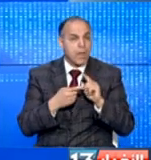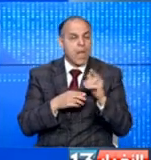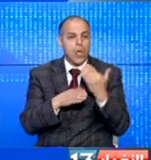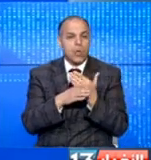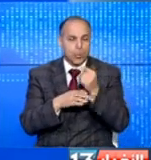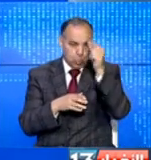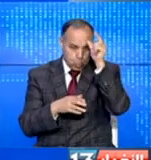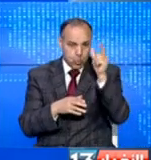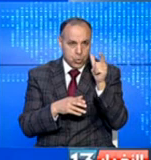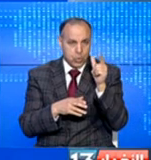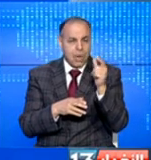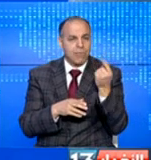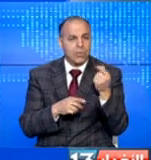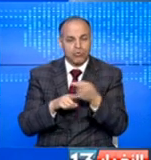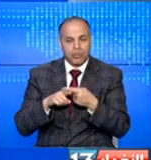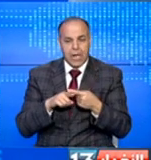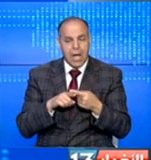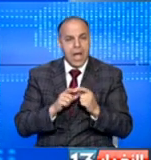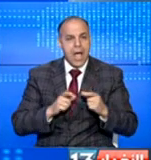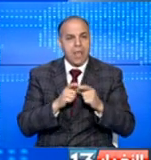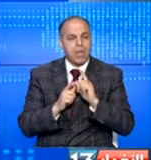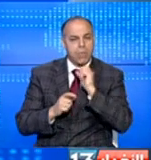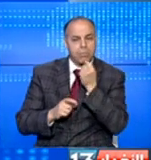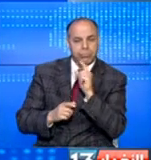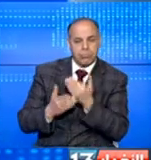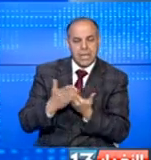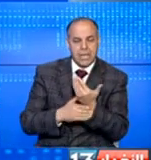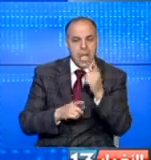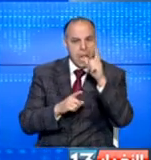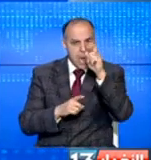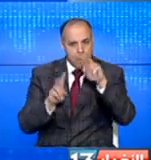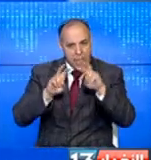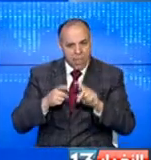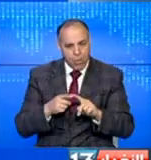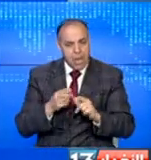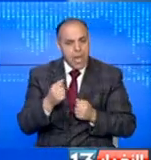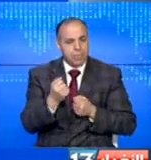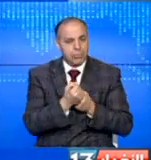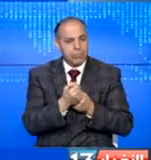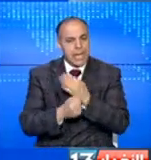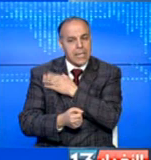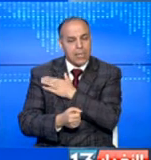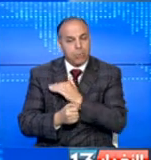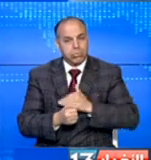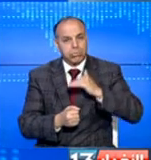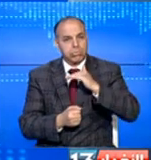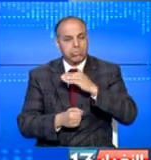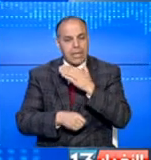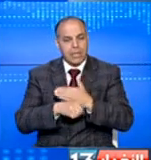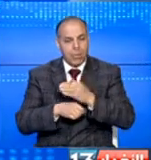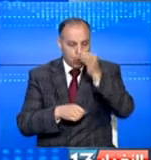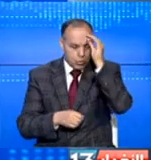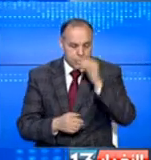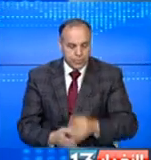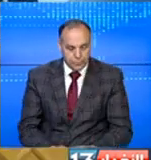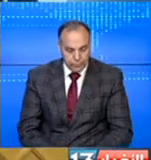المدرسة الوطنية للمالية بالشراكة مع هيئة النفاذ إلى المعلومة يوما دراسيا لفائدة إطارات عليا من الديوانة